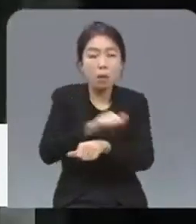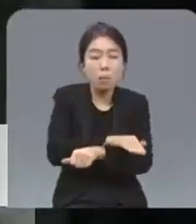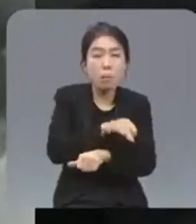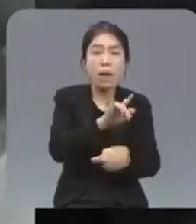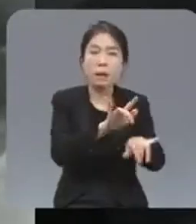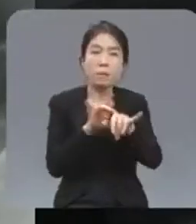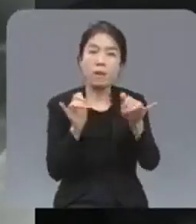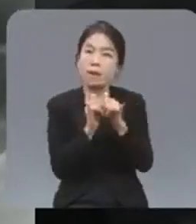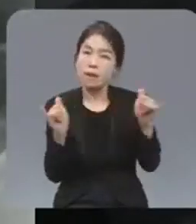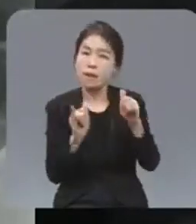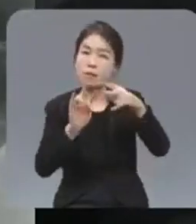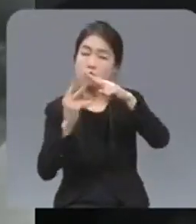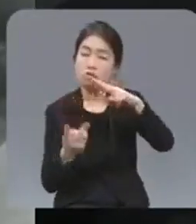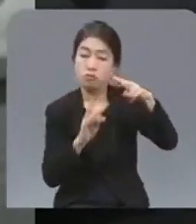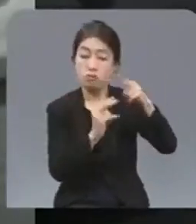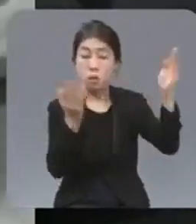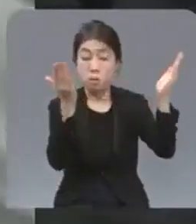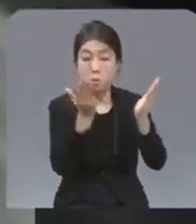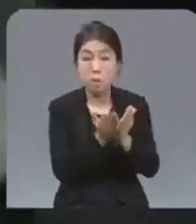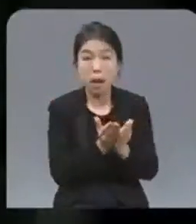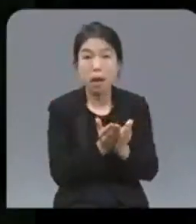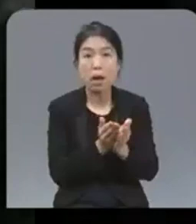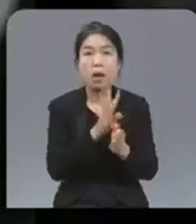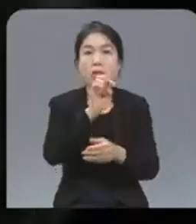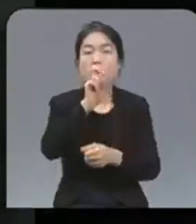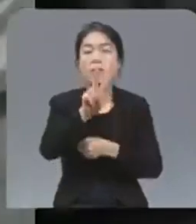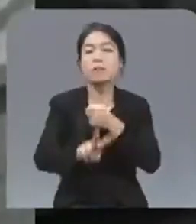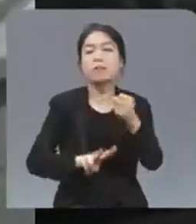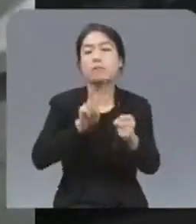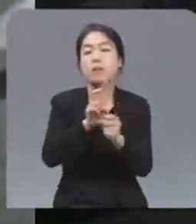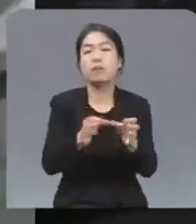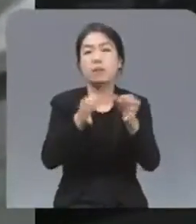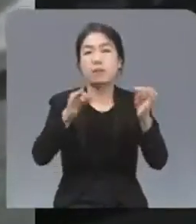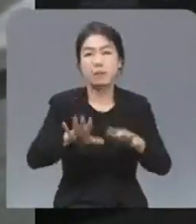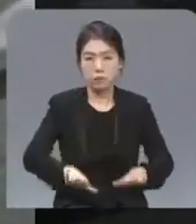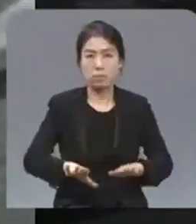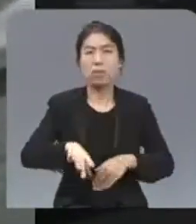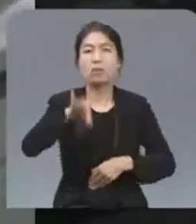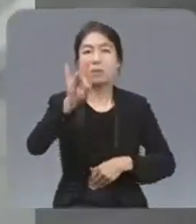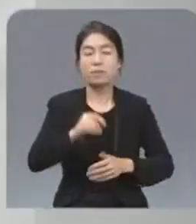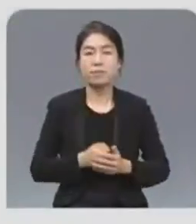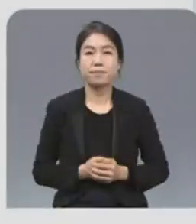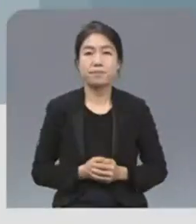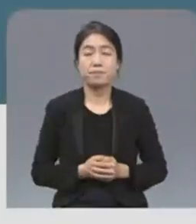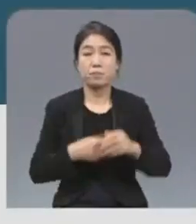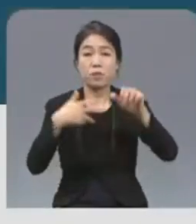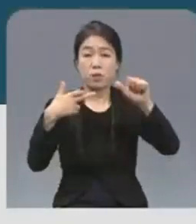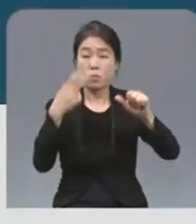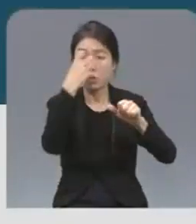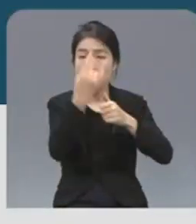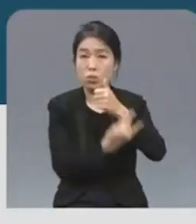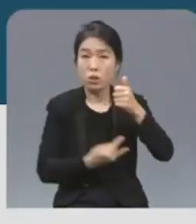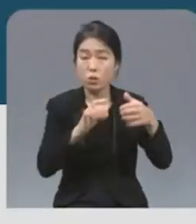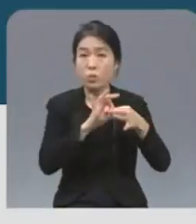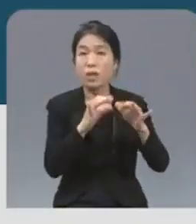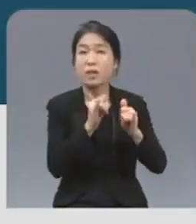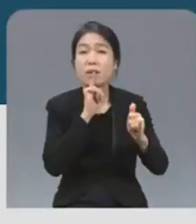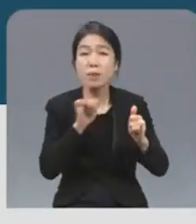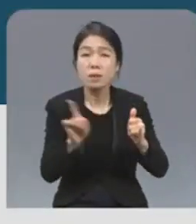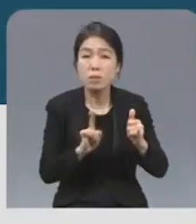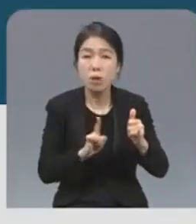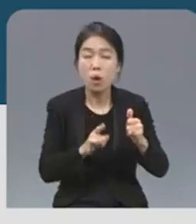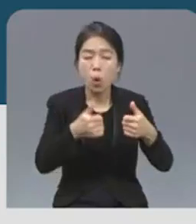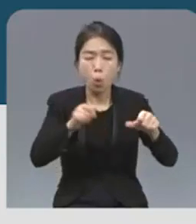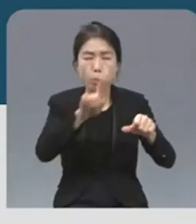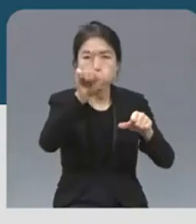행방불명자의 dna가 일치한 건 42년 만에 입원이 처음입니다 5.18 조사의 관계자는